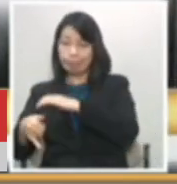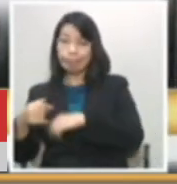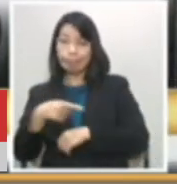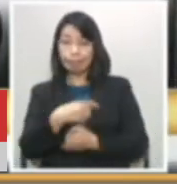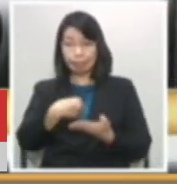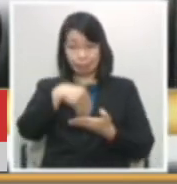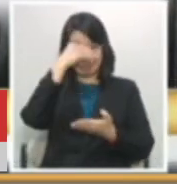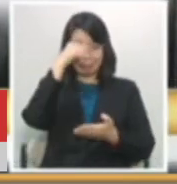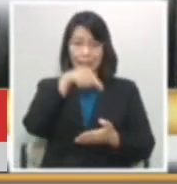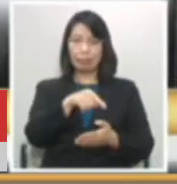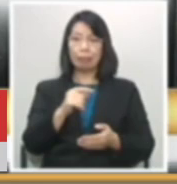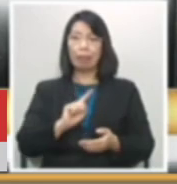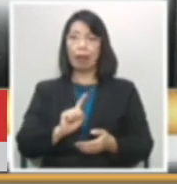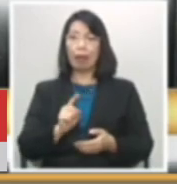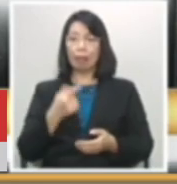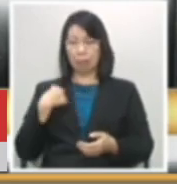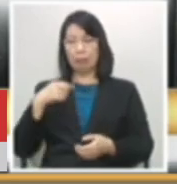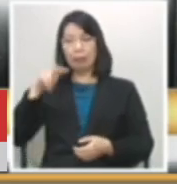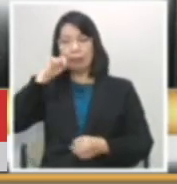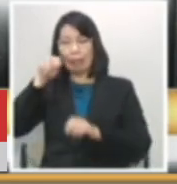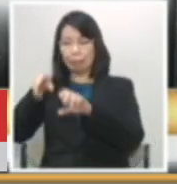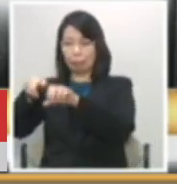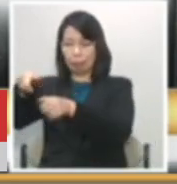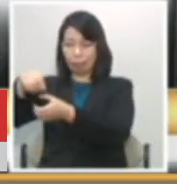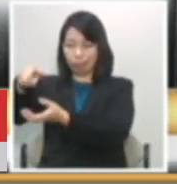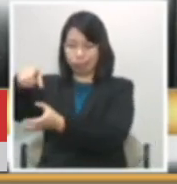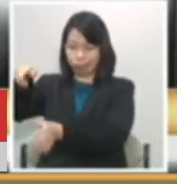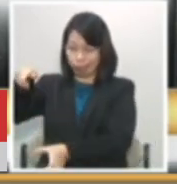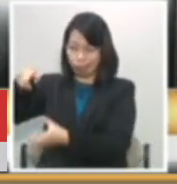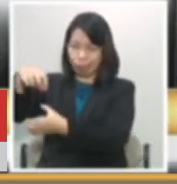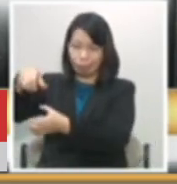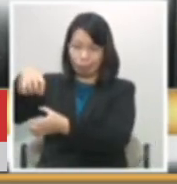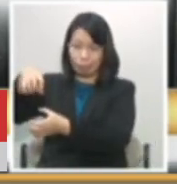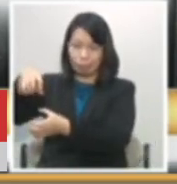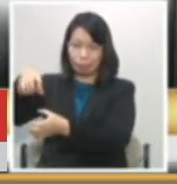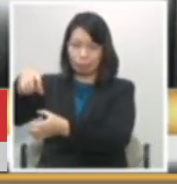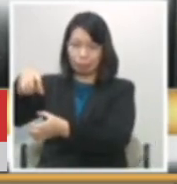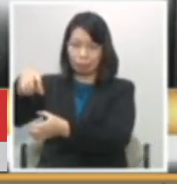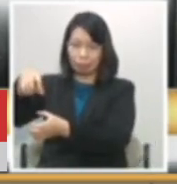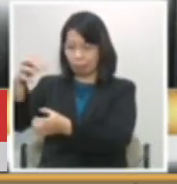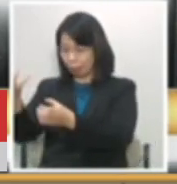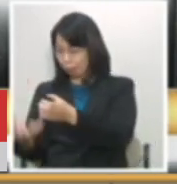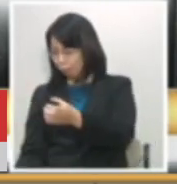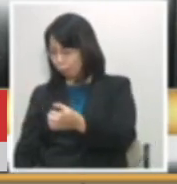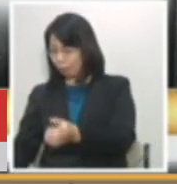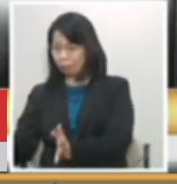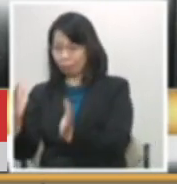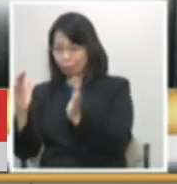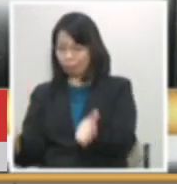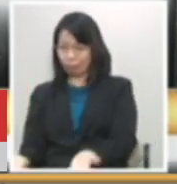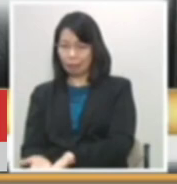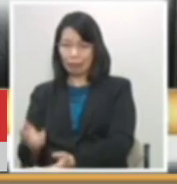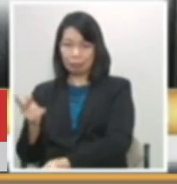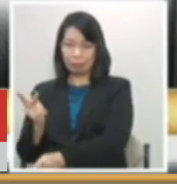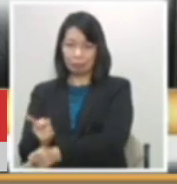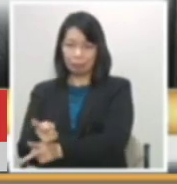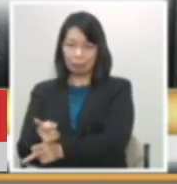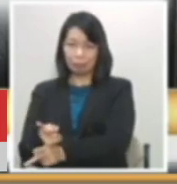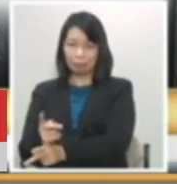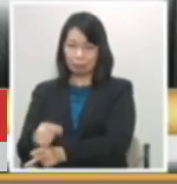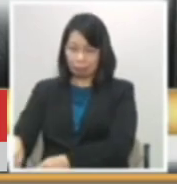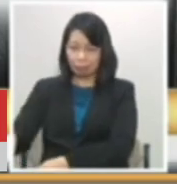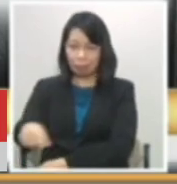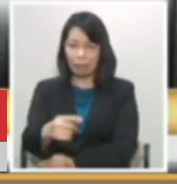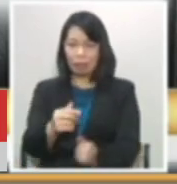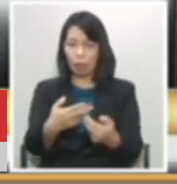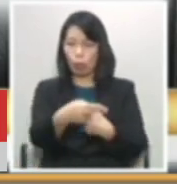ยังต้องดื่มน้ำประปาที่ถังเก็บน้ำอยู่ใต้ดินแล้วก็อยู่ใกล้กับถังที่เก็บสิ่งปฏิ